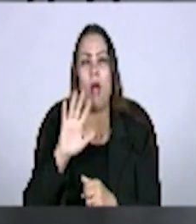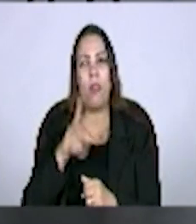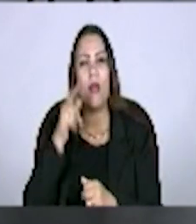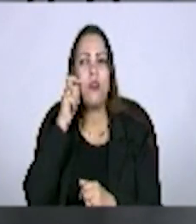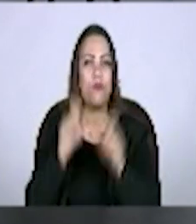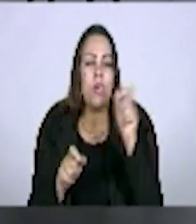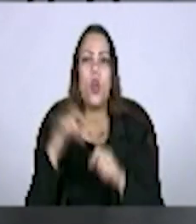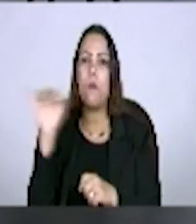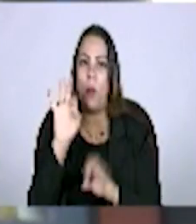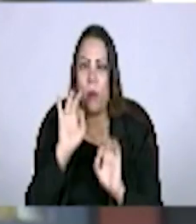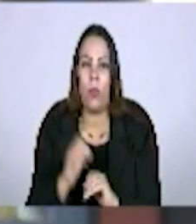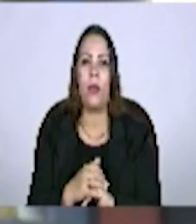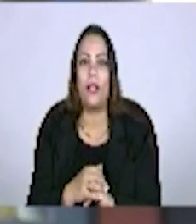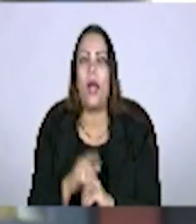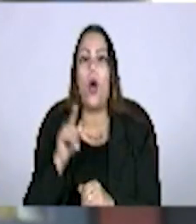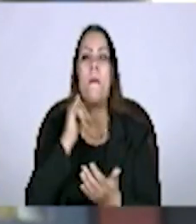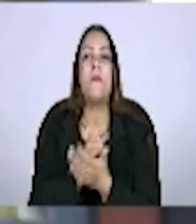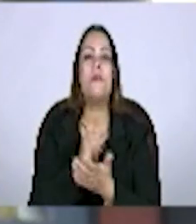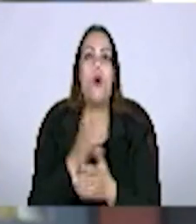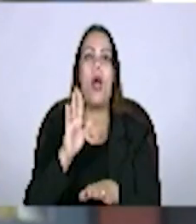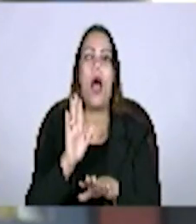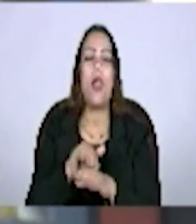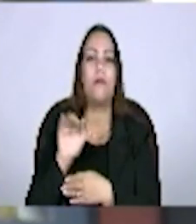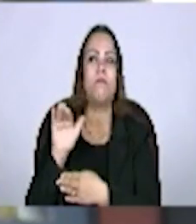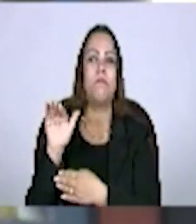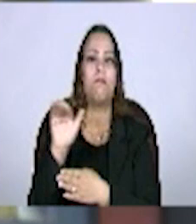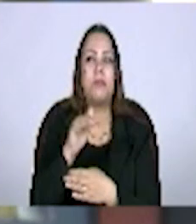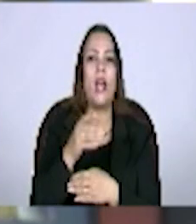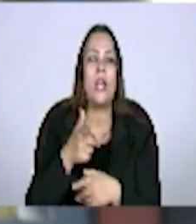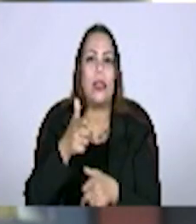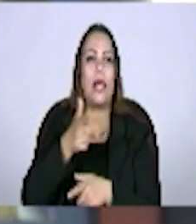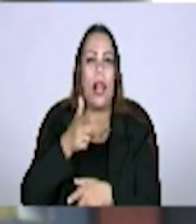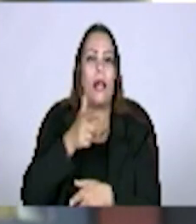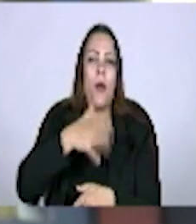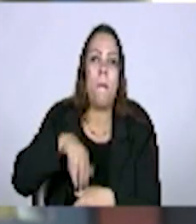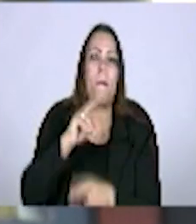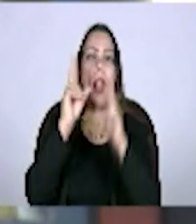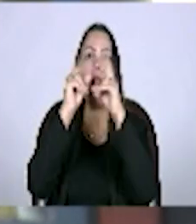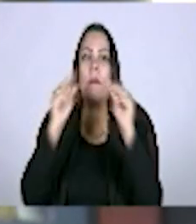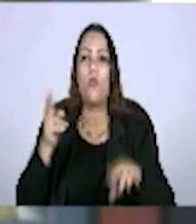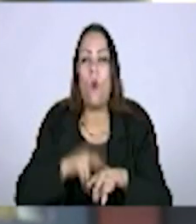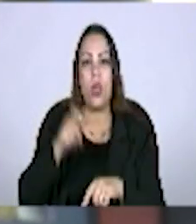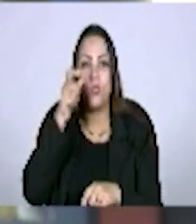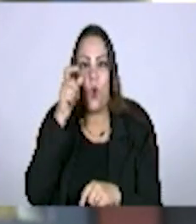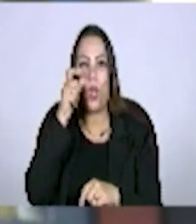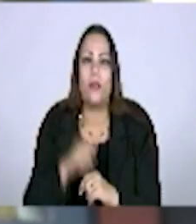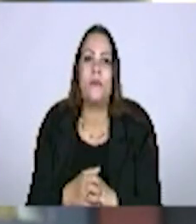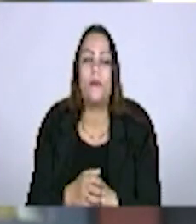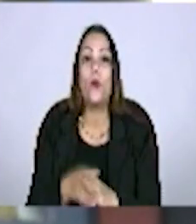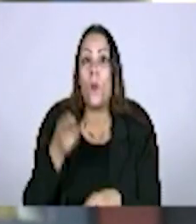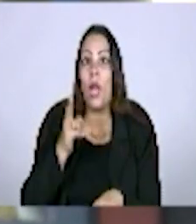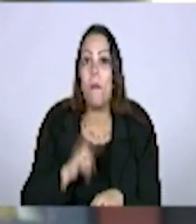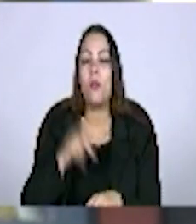هذا الشخص شخص مهم وهو المسؤول عن التسليح في هذه المنطقه ما بين لبنان وسوريا وهو